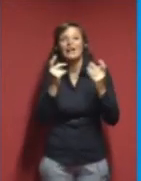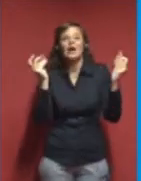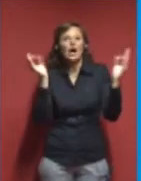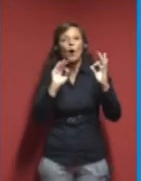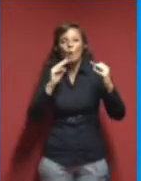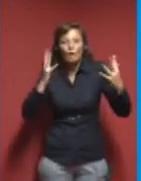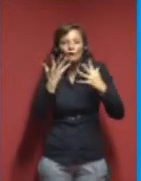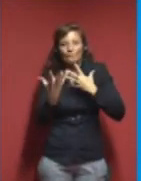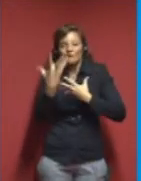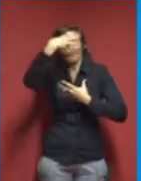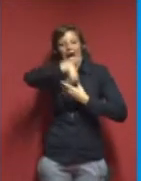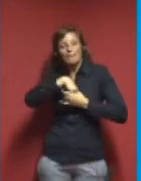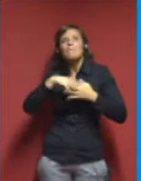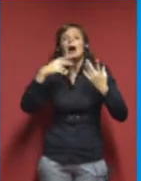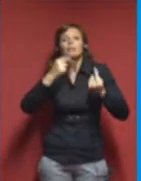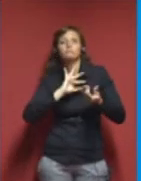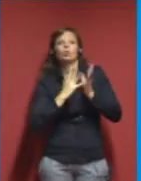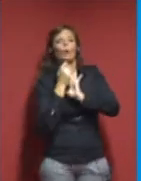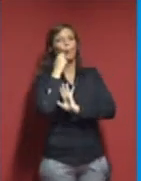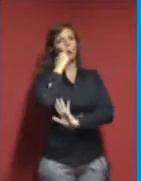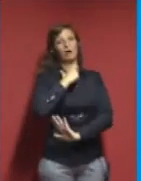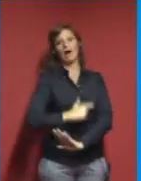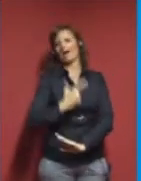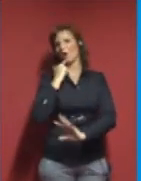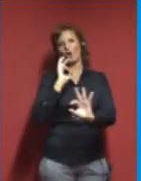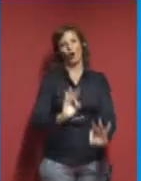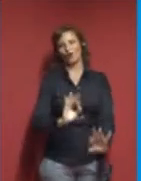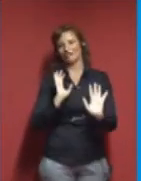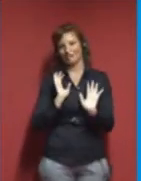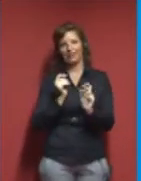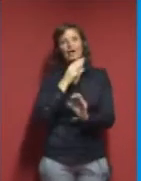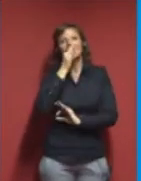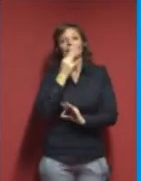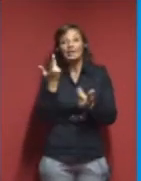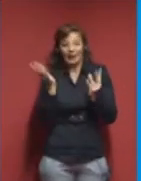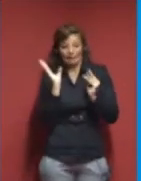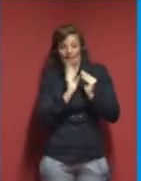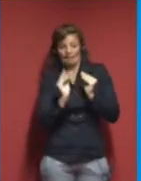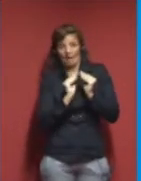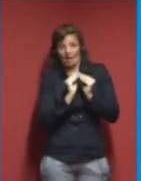fa parte di quello che ci rende esseri umani. Quindi il making naturalmente